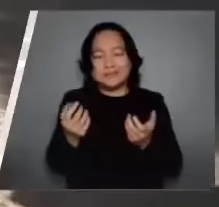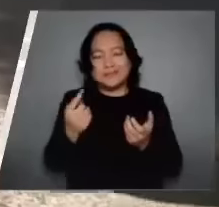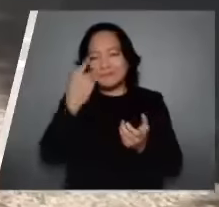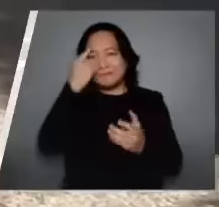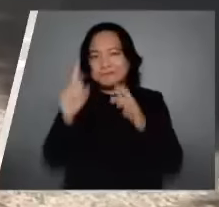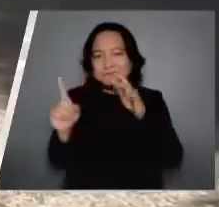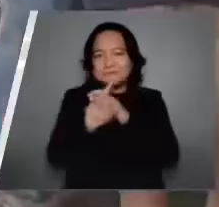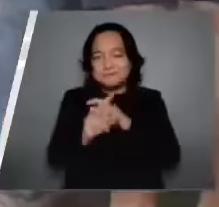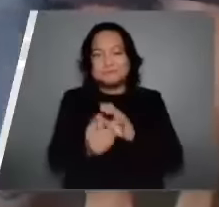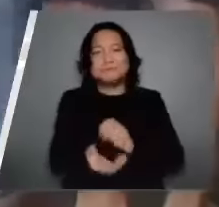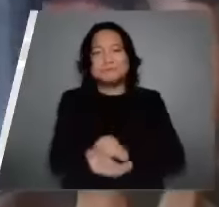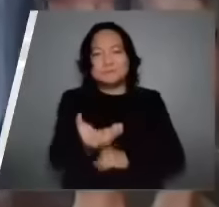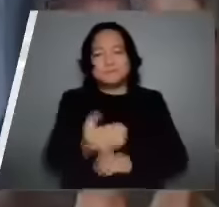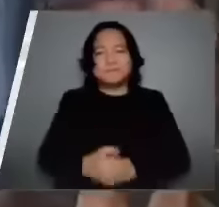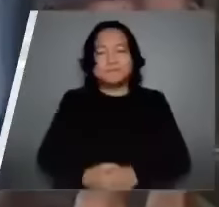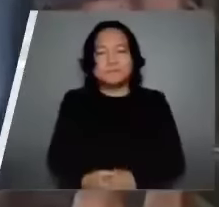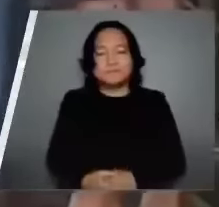ha.